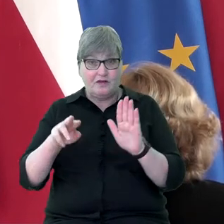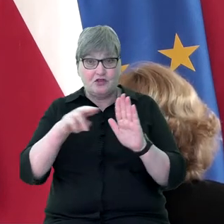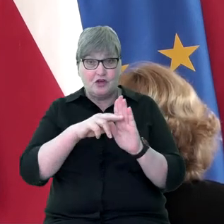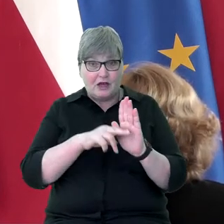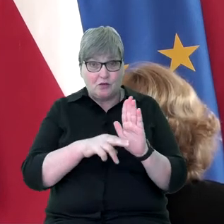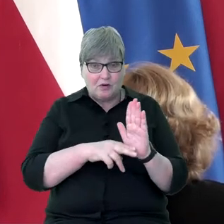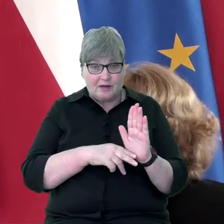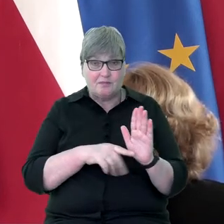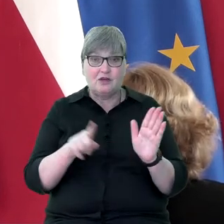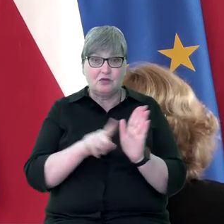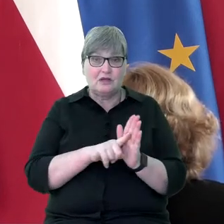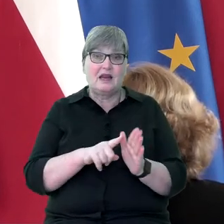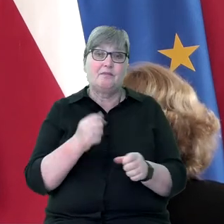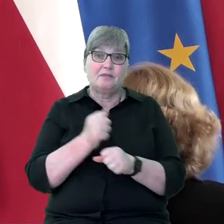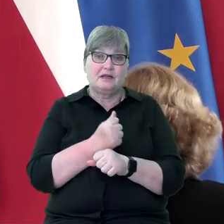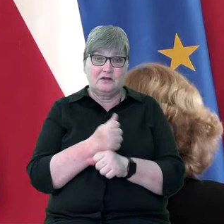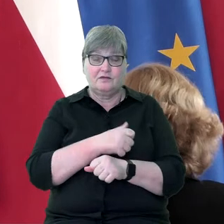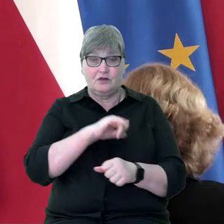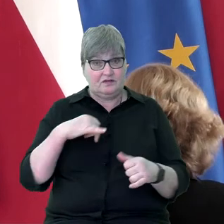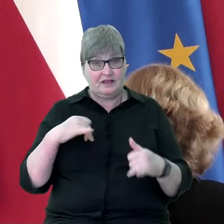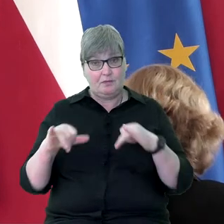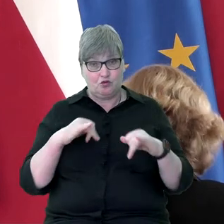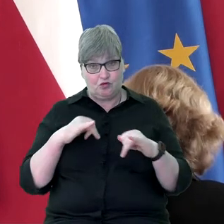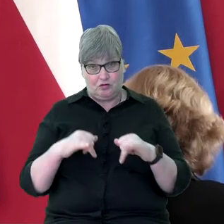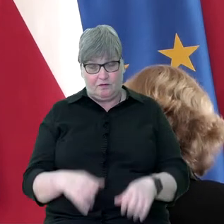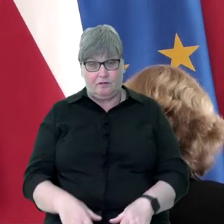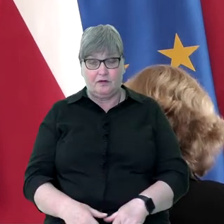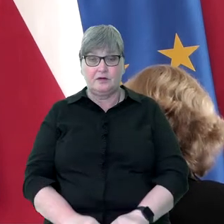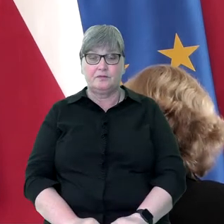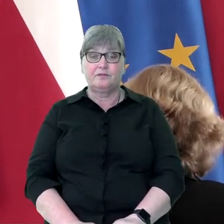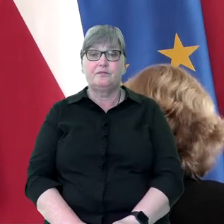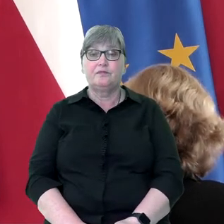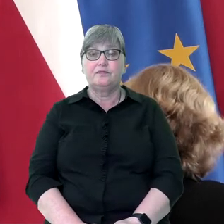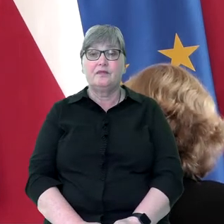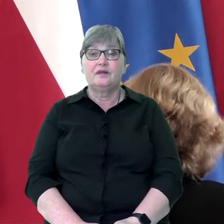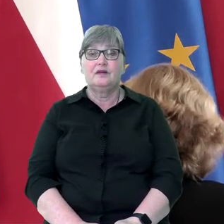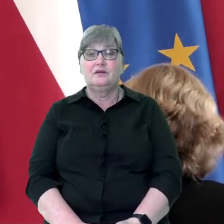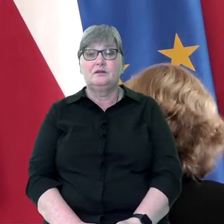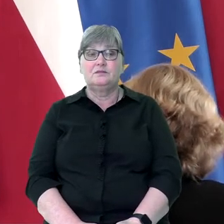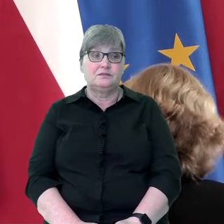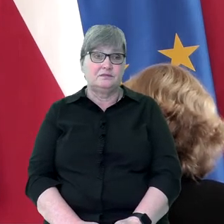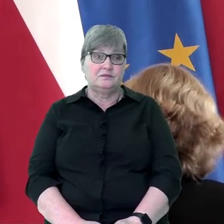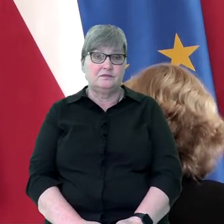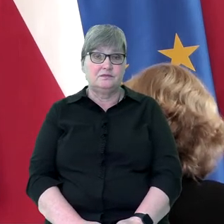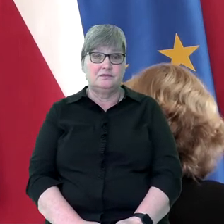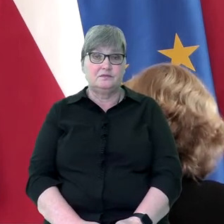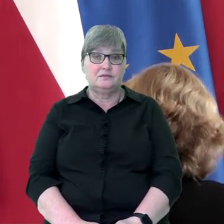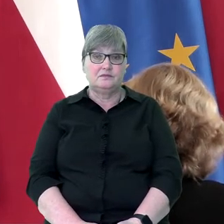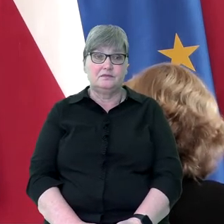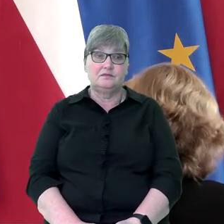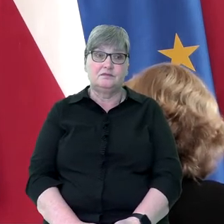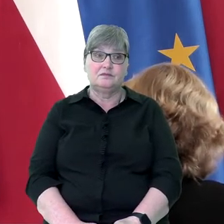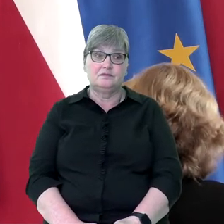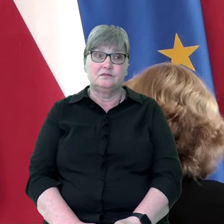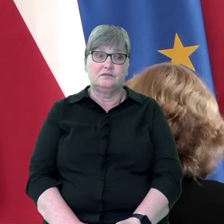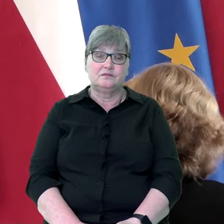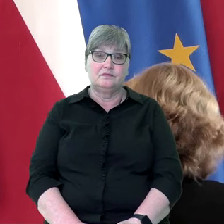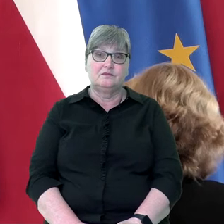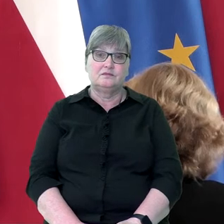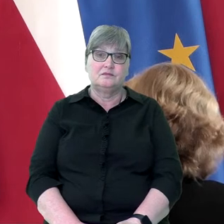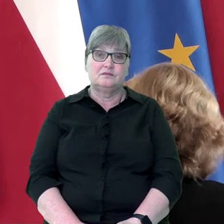ustawie czy jakimś innym akcie prawnym, który odnosiłby się do wszystkich urzędników w II